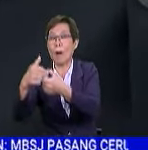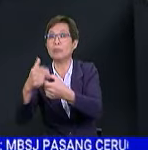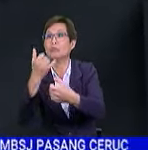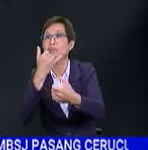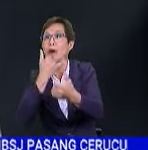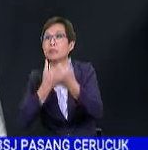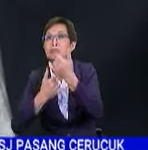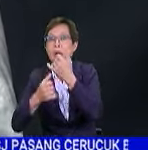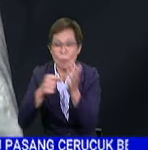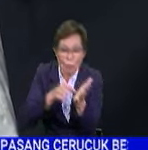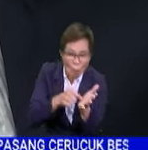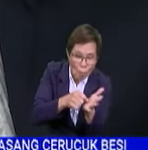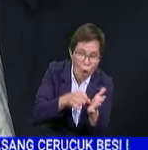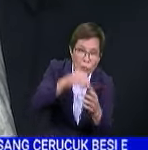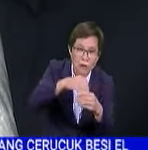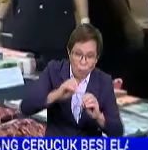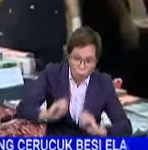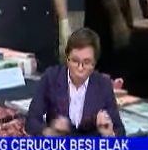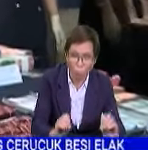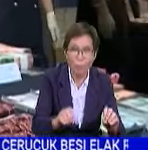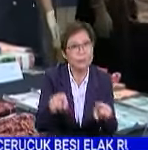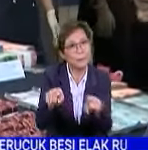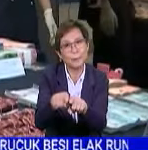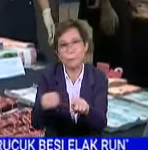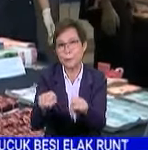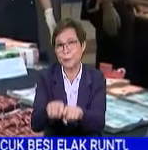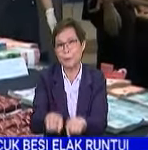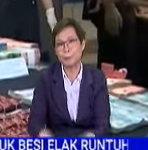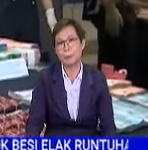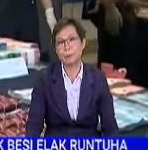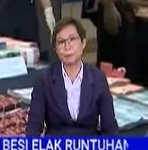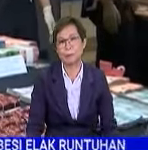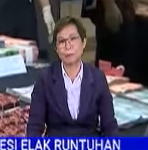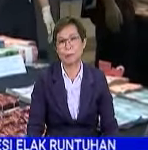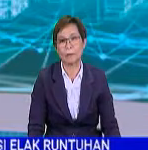kesalahan narkotik dalam operasi sama.